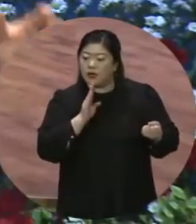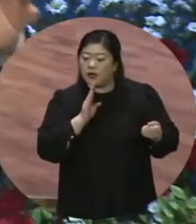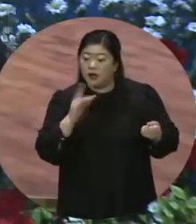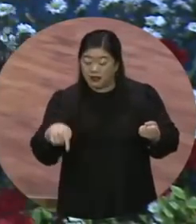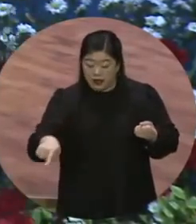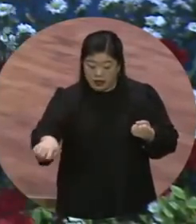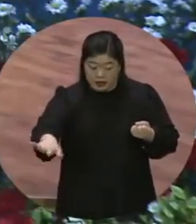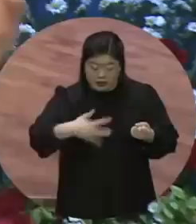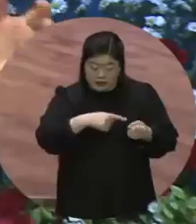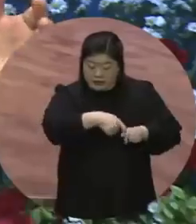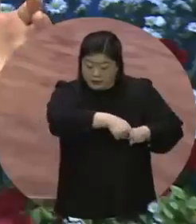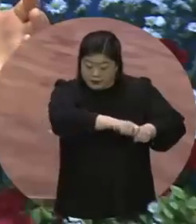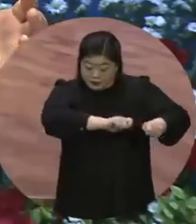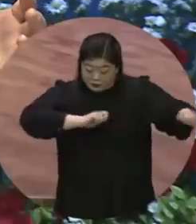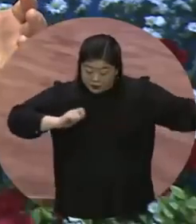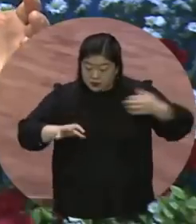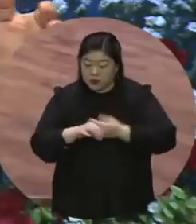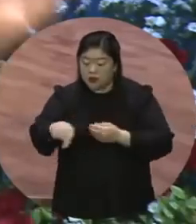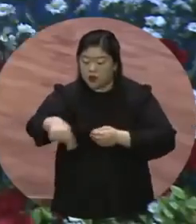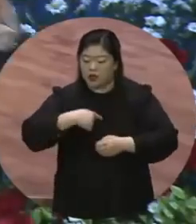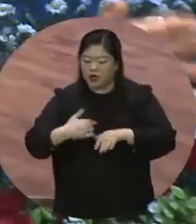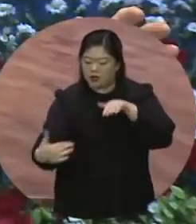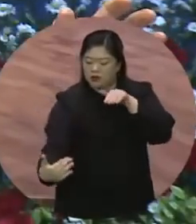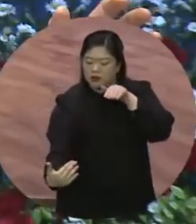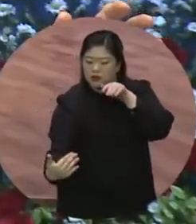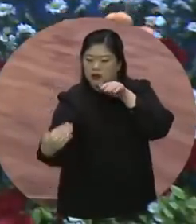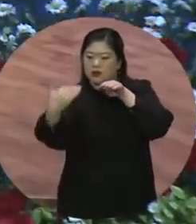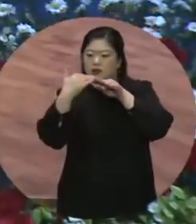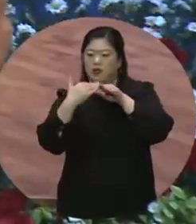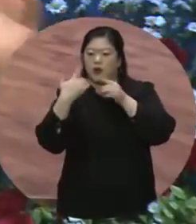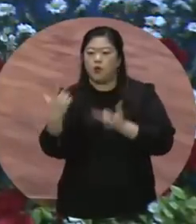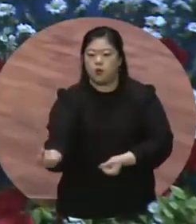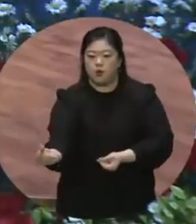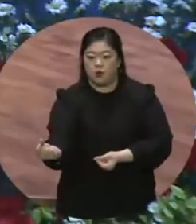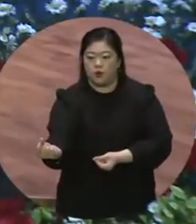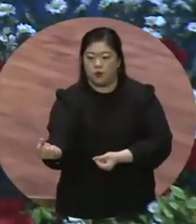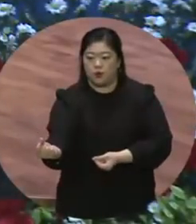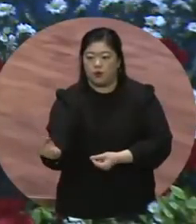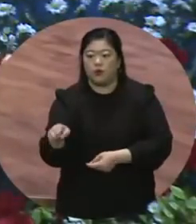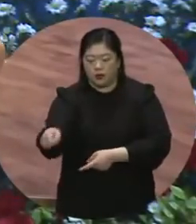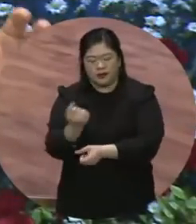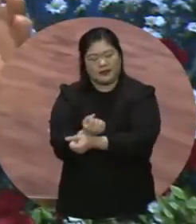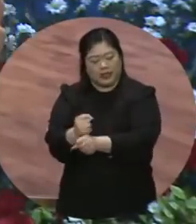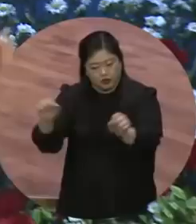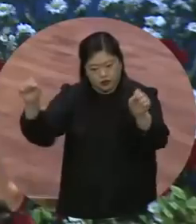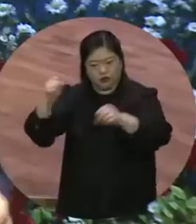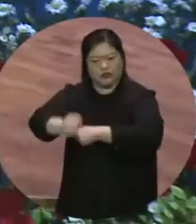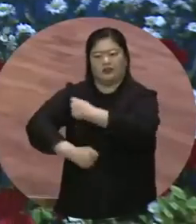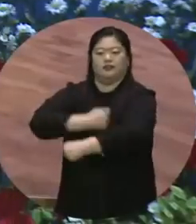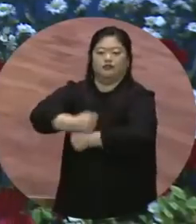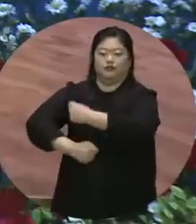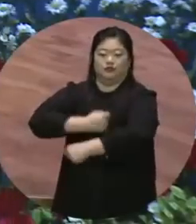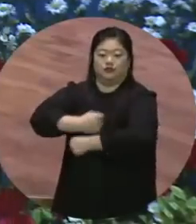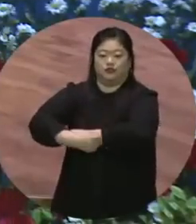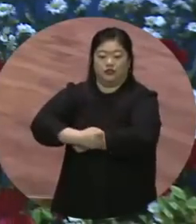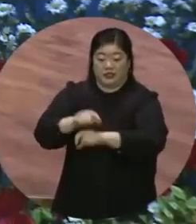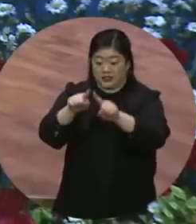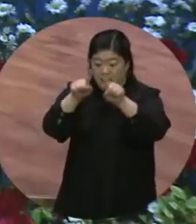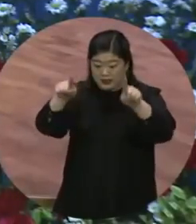너 이제 완전 해방이야. 너 매일 필요 없어. 자유야. 라고 강조해 주는